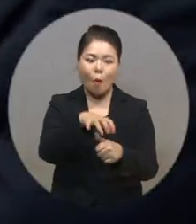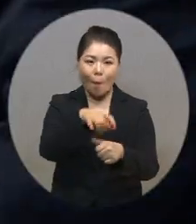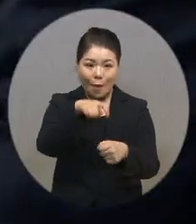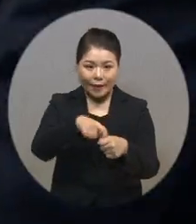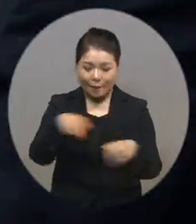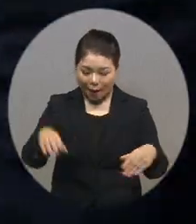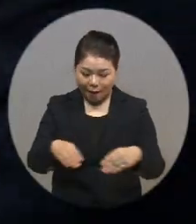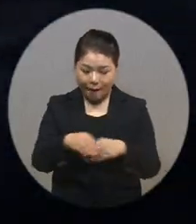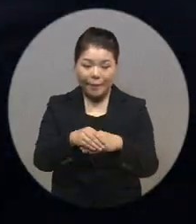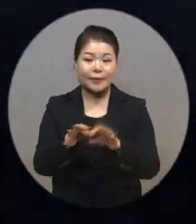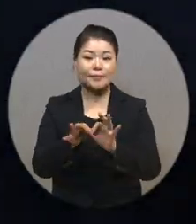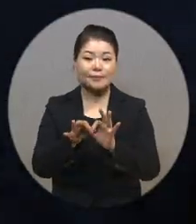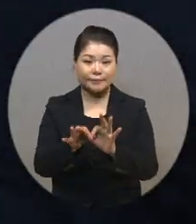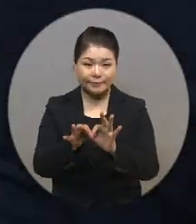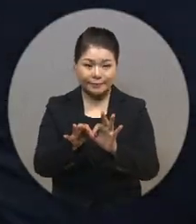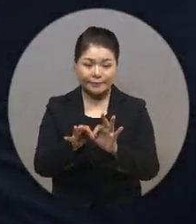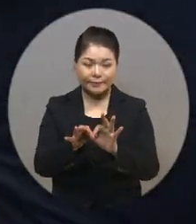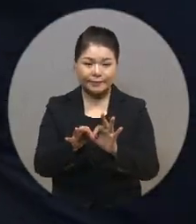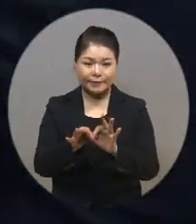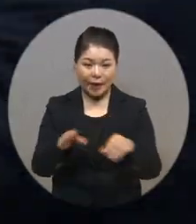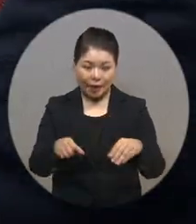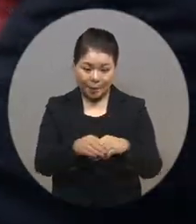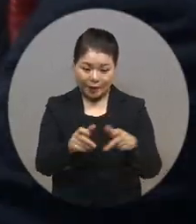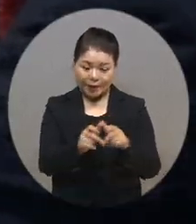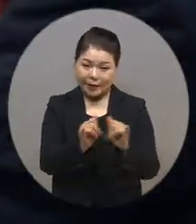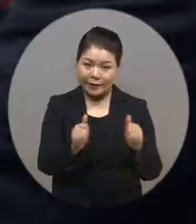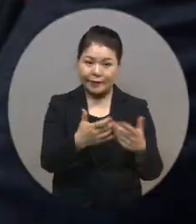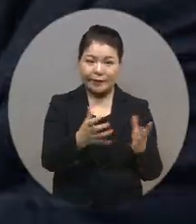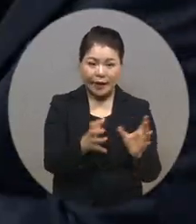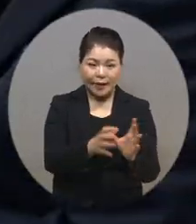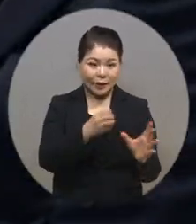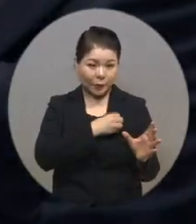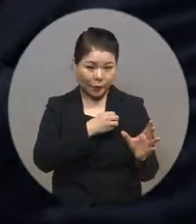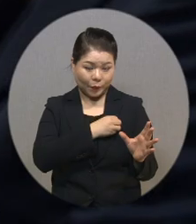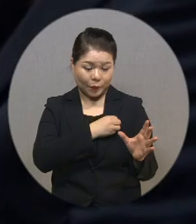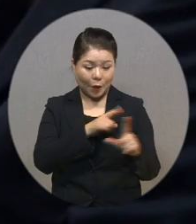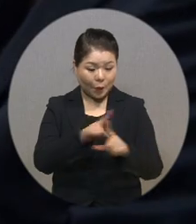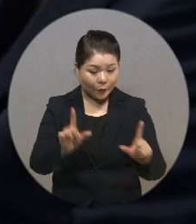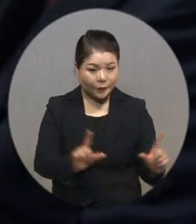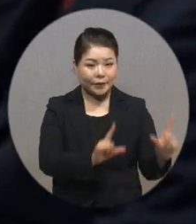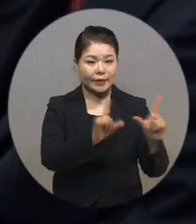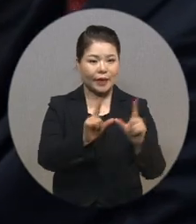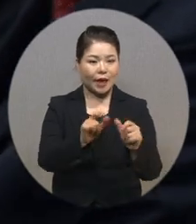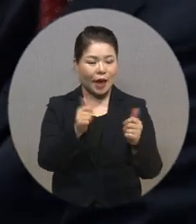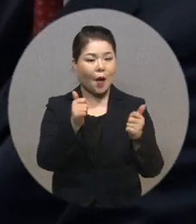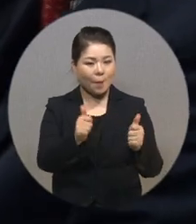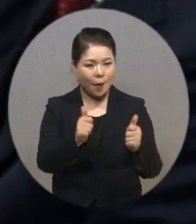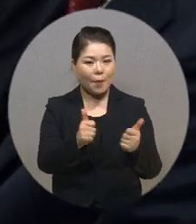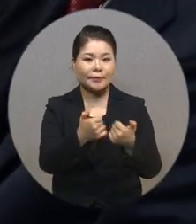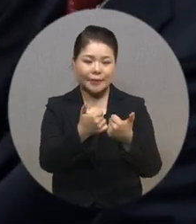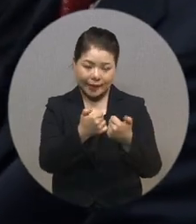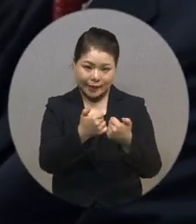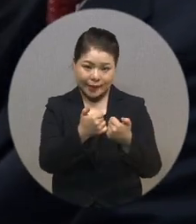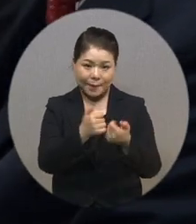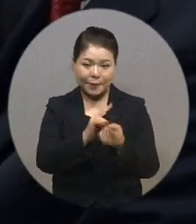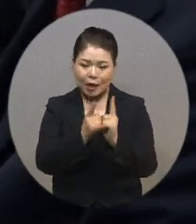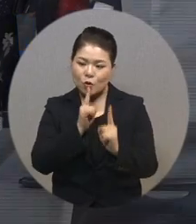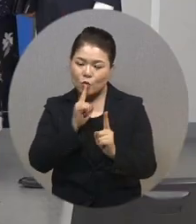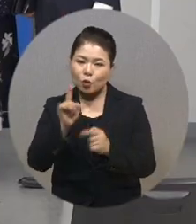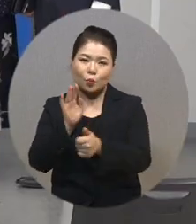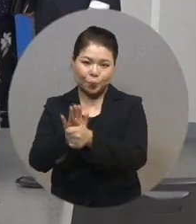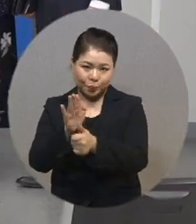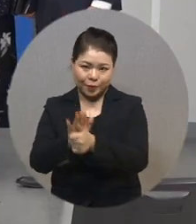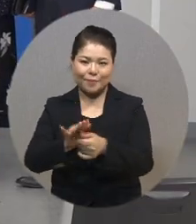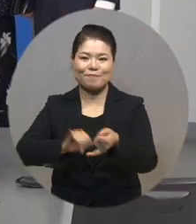하는 이번 업무 협약을 통해 협약 장애인 단체 소속 회원들의 일상 속 법률 상담, 법적 대리 소송 지원